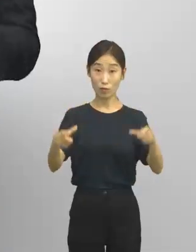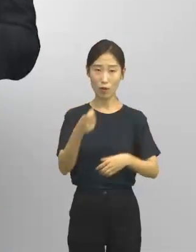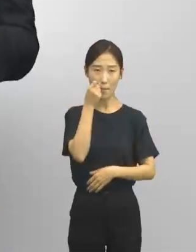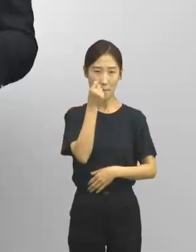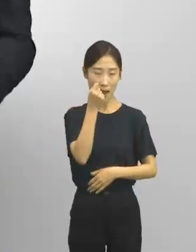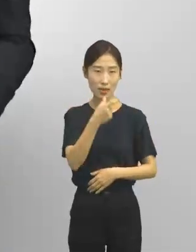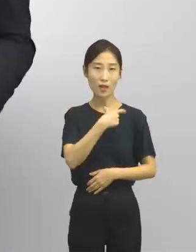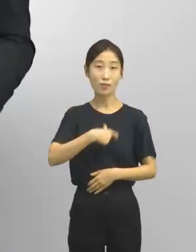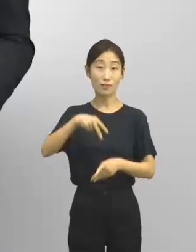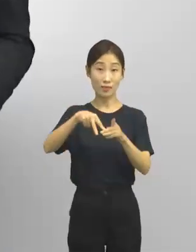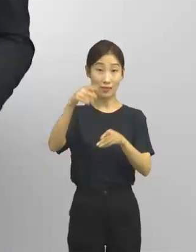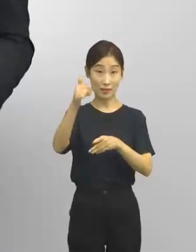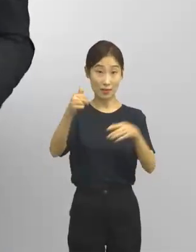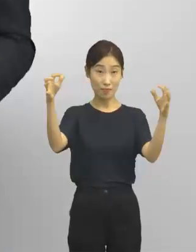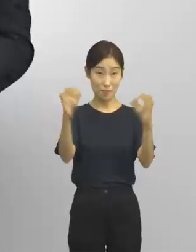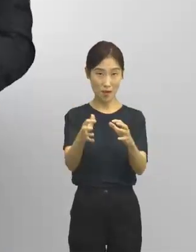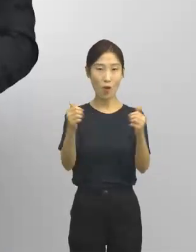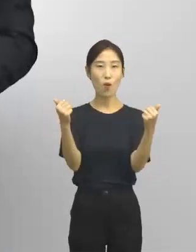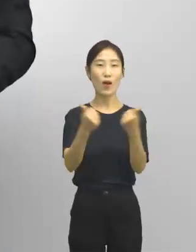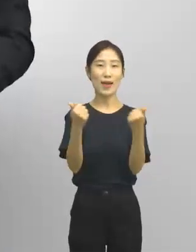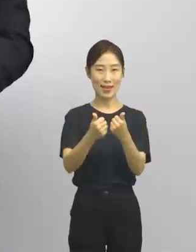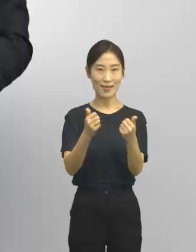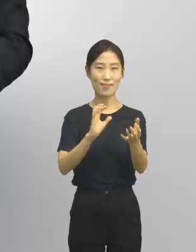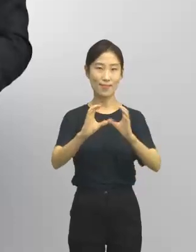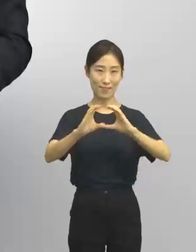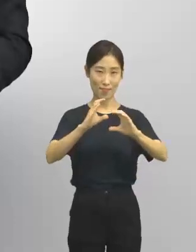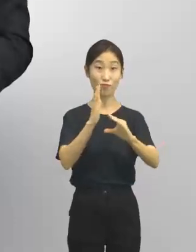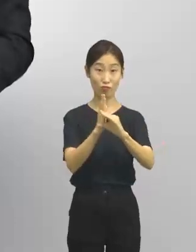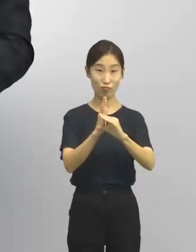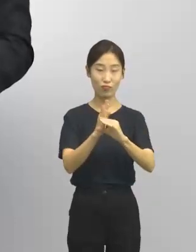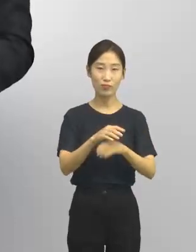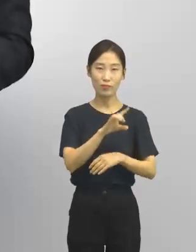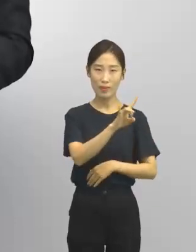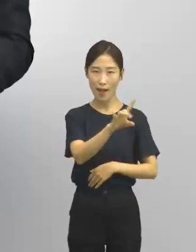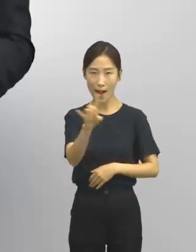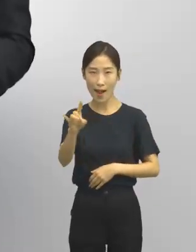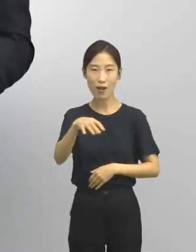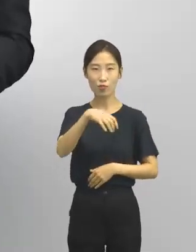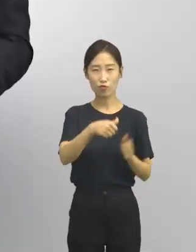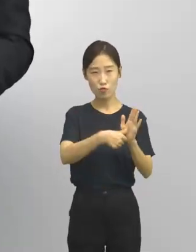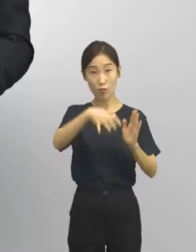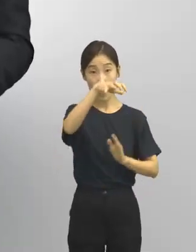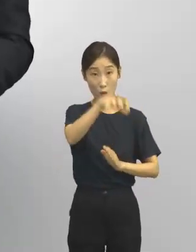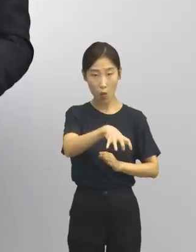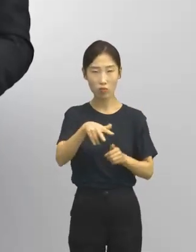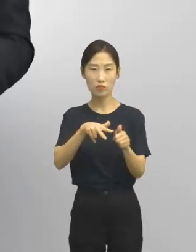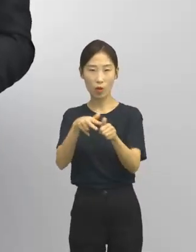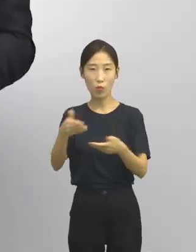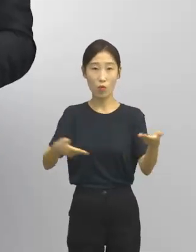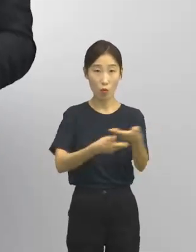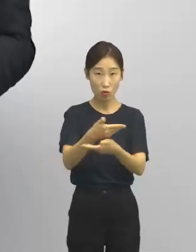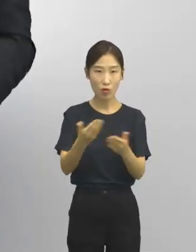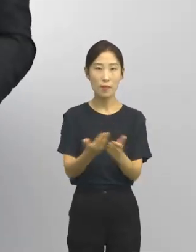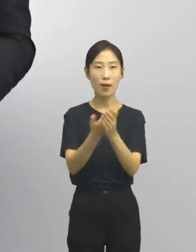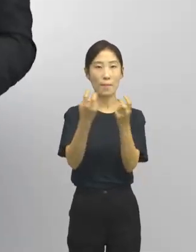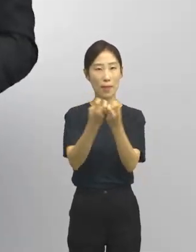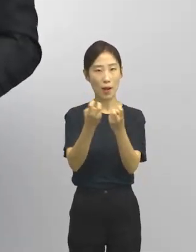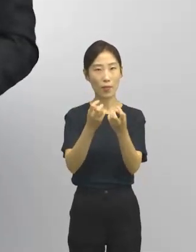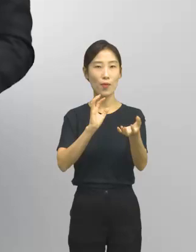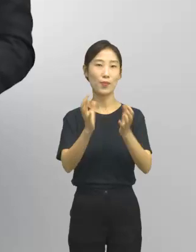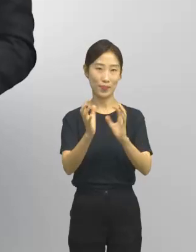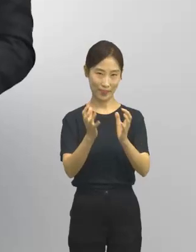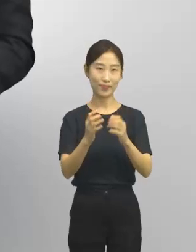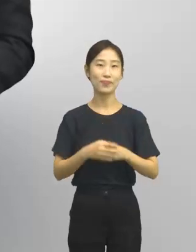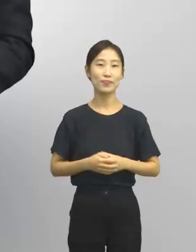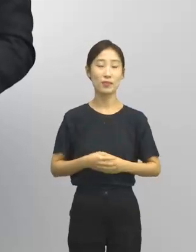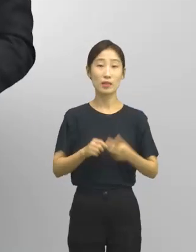마포구는 매달 동장 원래 회의를 열어 소통의 자리를 마련합니다. 각 동의 명소와 정보를 공유하고 발전 방안에 대해